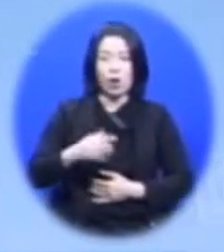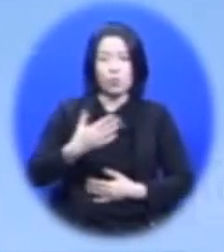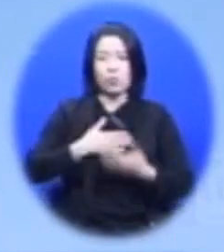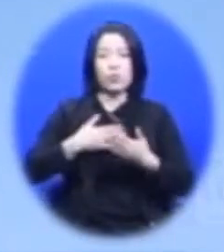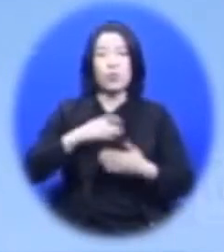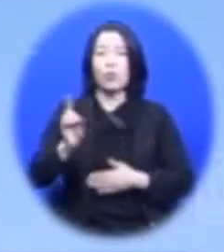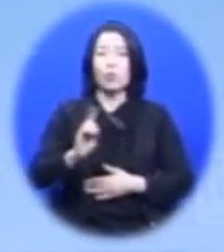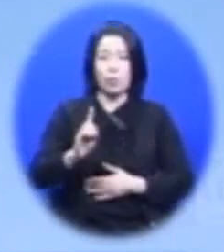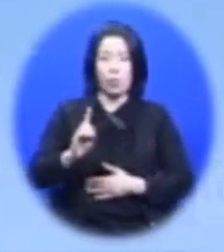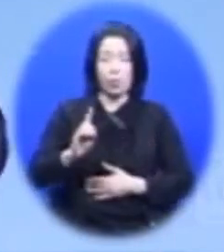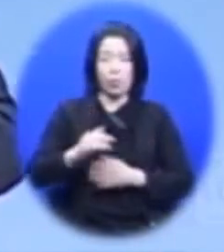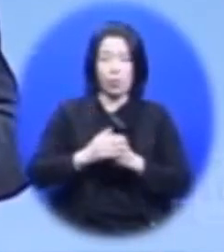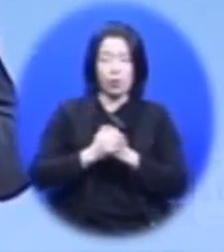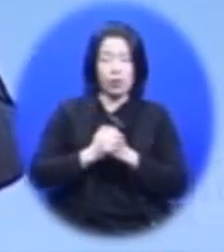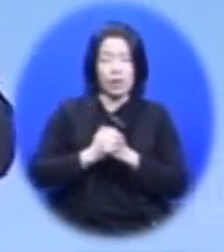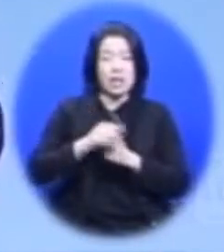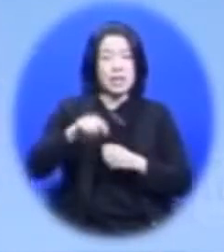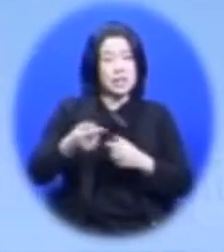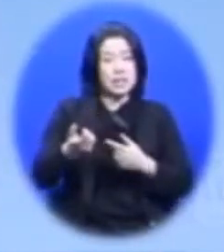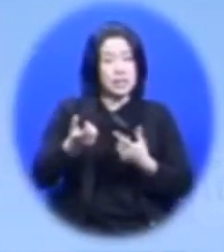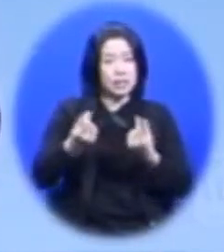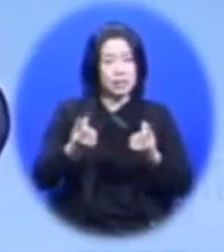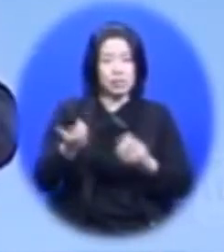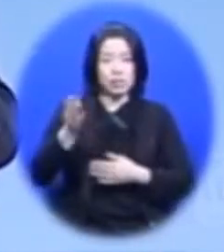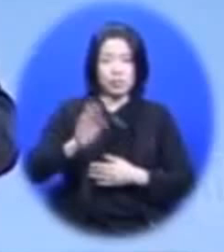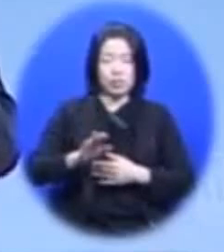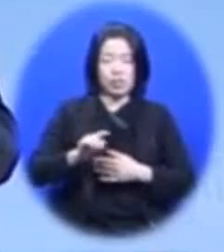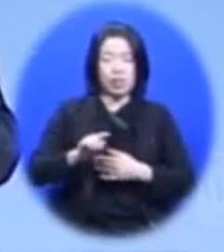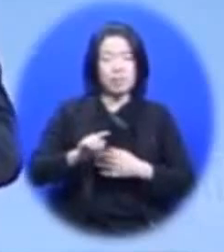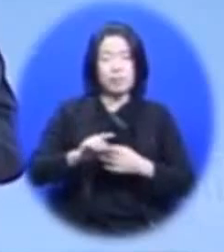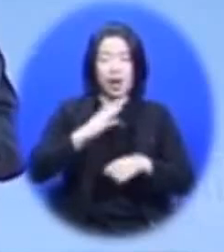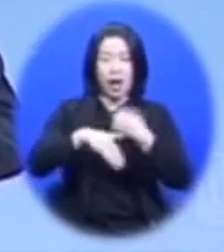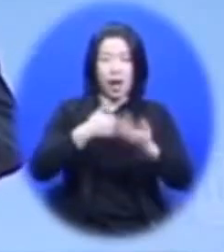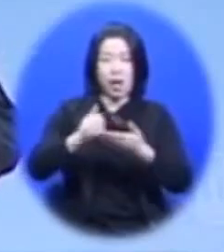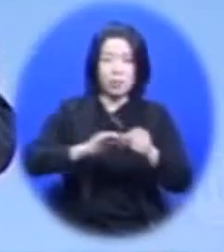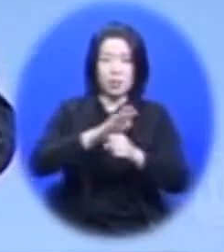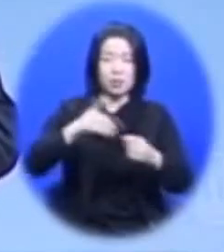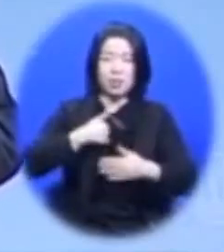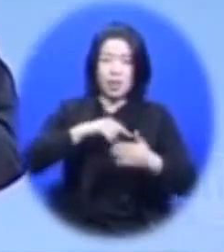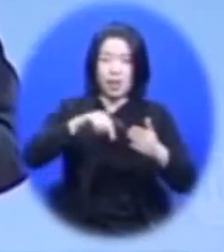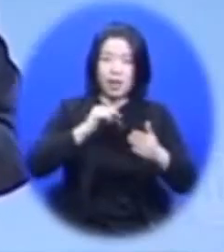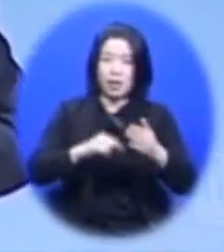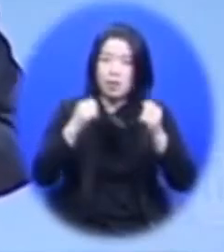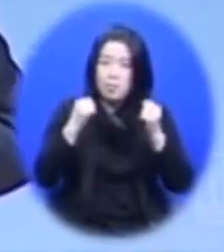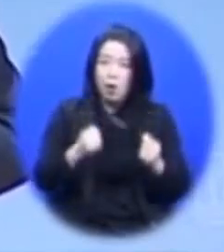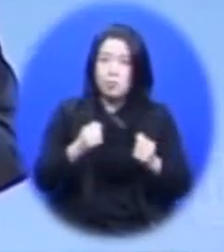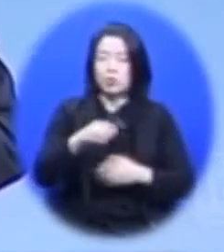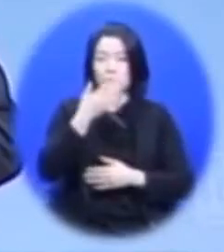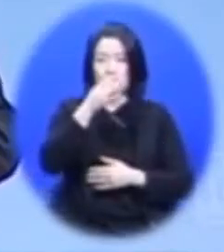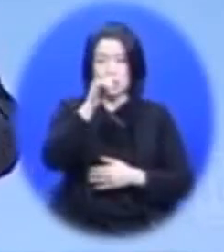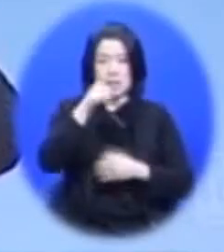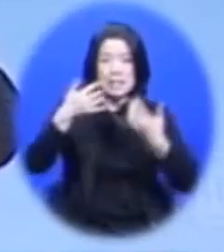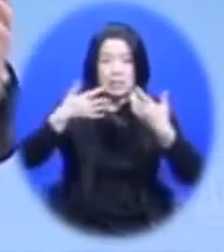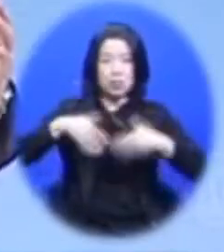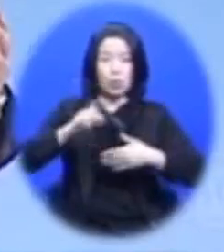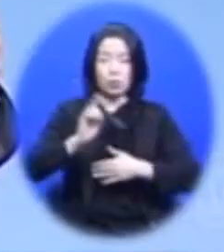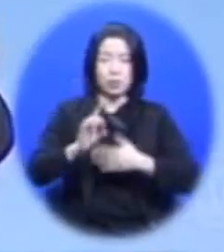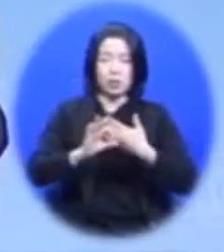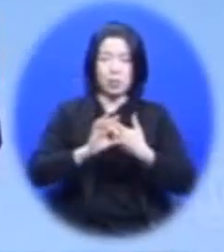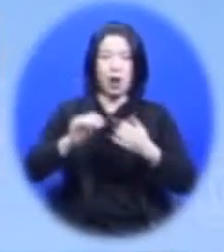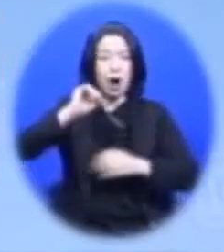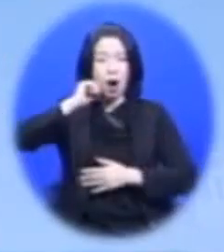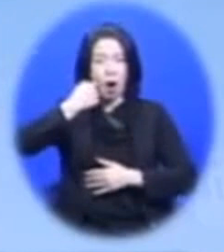있겠습니까? 그런데 이렇게 하나님의 사랑이 내 마음에 머물 수 있는 조건이 어려운